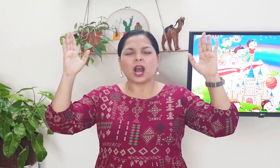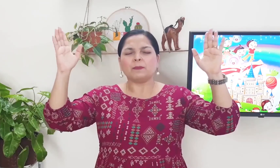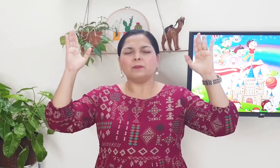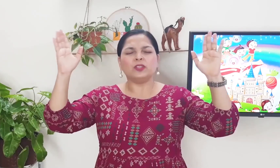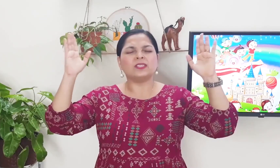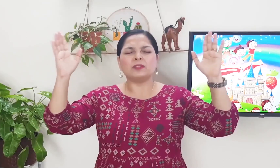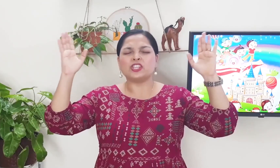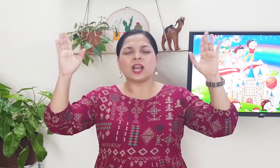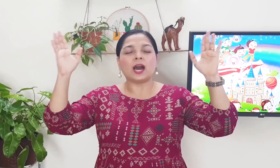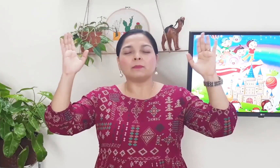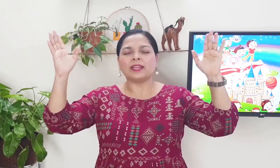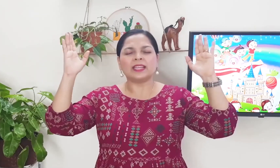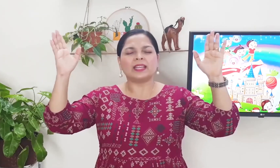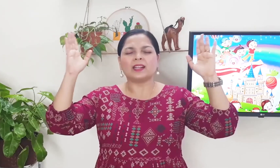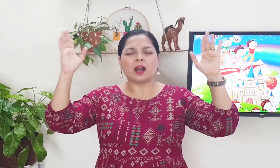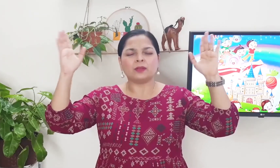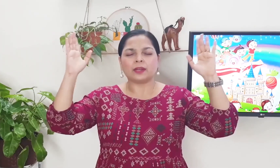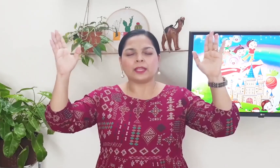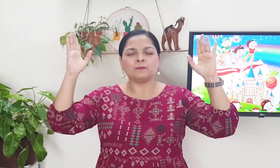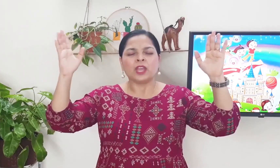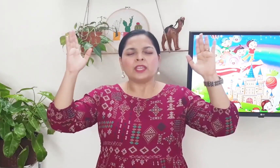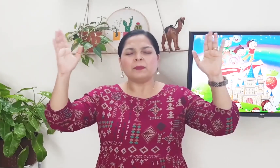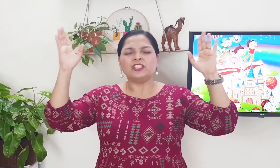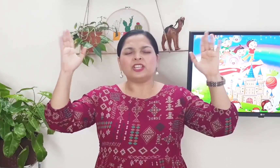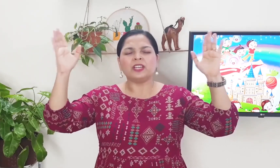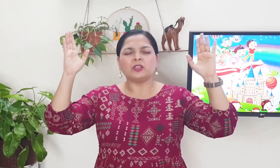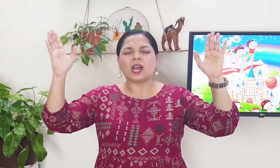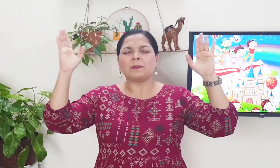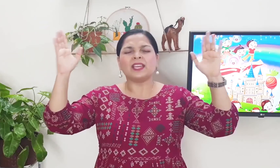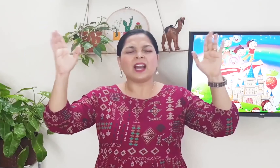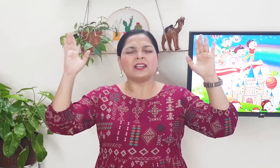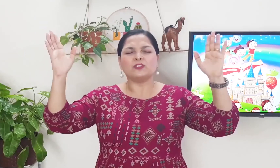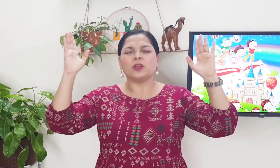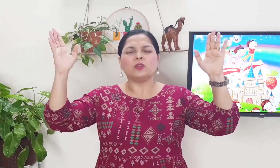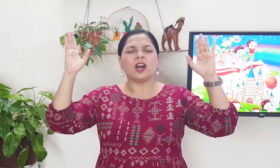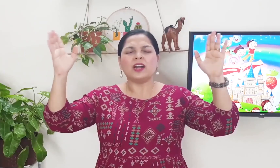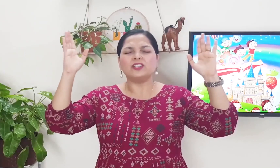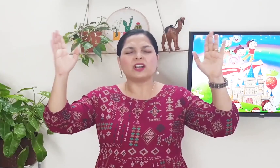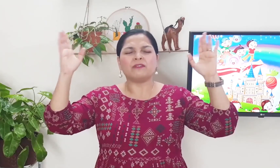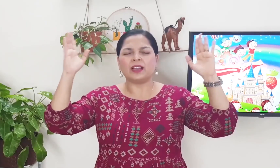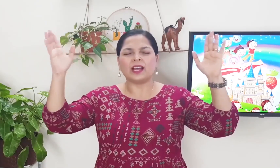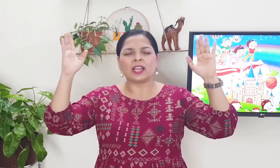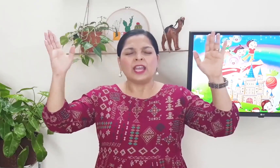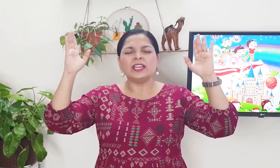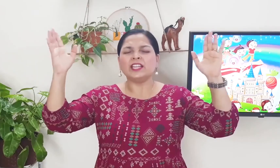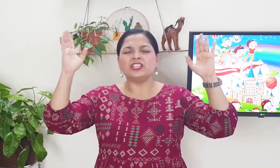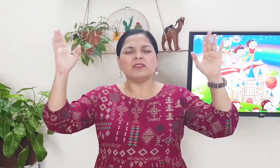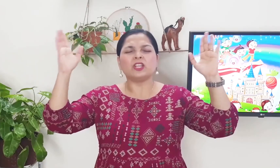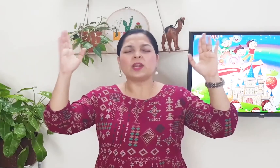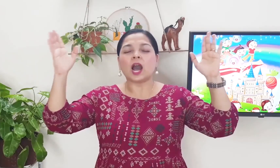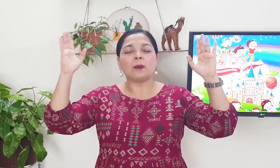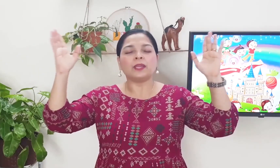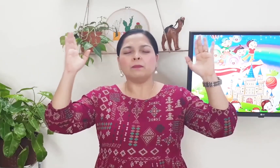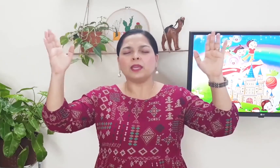धन्यवाद। आपकी बुद्धि समझ की आत्मा इनके अंदर काम कर रही है। ये अपने जीवन के द्वारा आपके ज्ञान की सुगंध को हर जगह फैला रहे। इनके